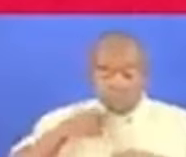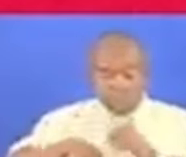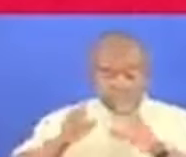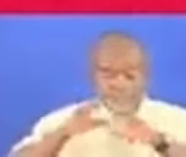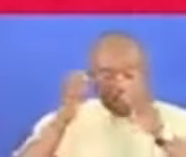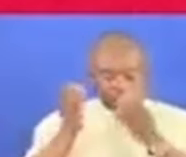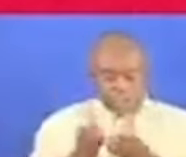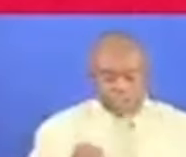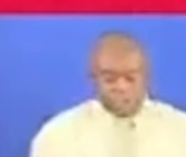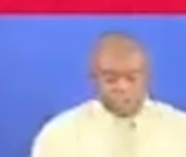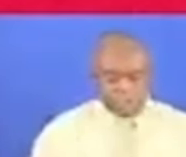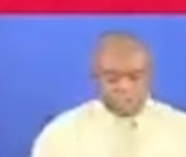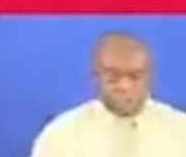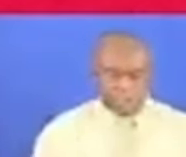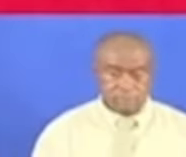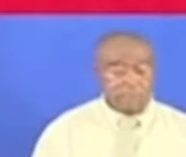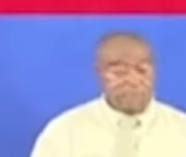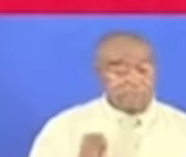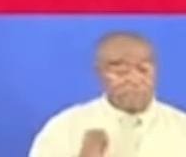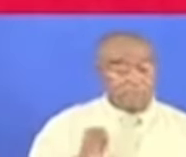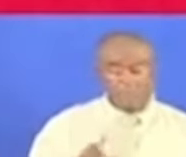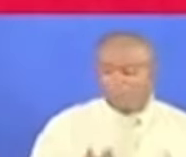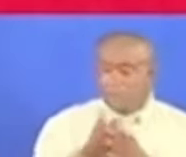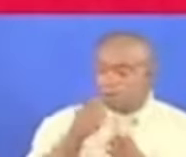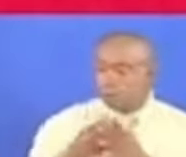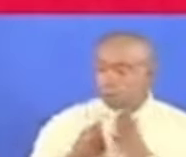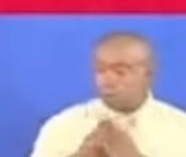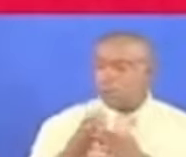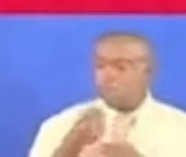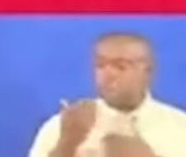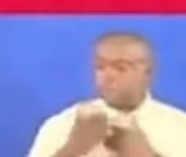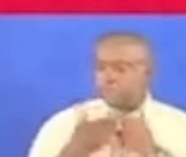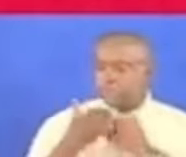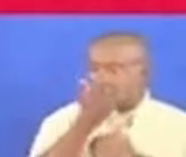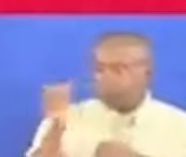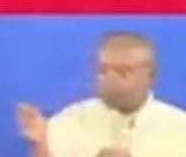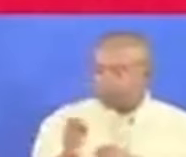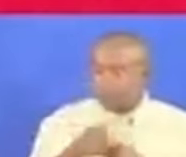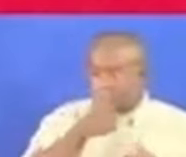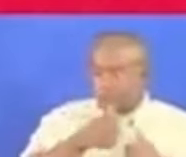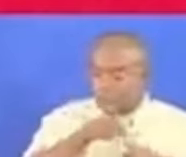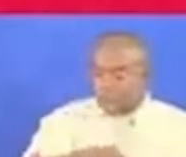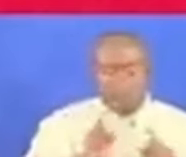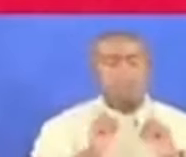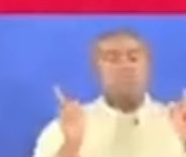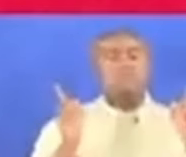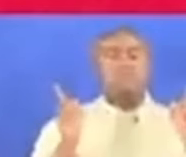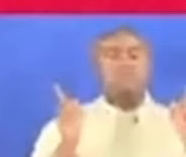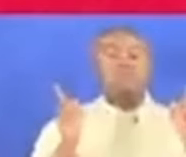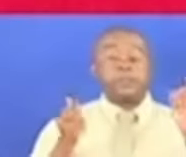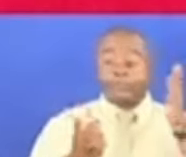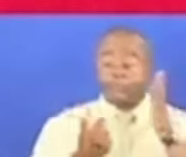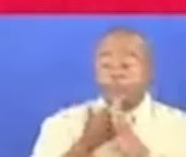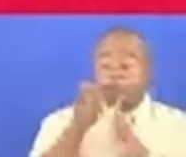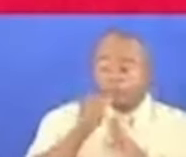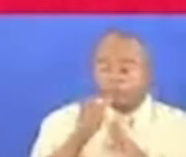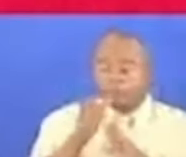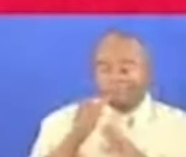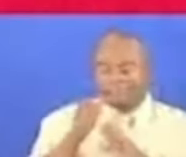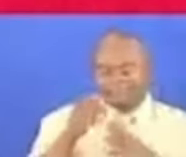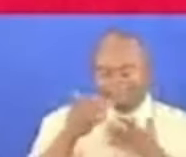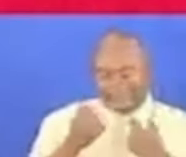maam misho haya Yan lenga kuh akika Vama vya sias nch vina fuata sher kanuni na tarati mbali mbali